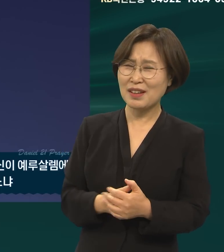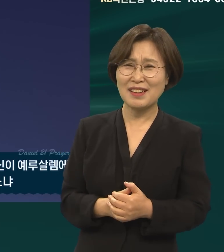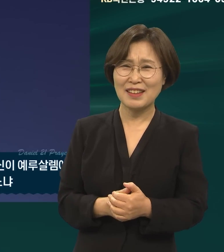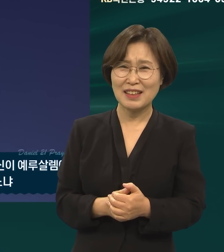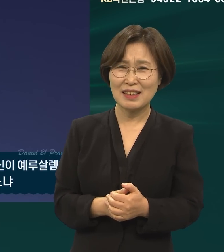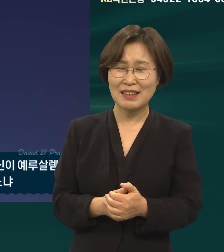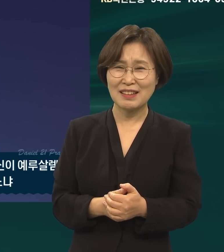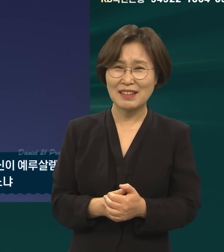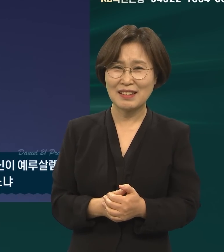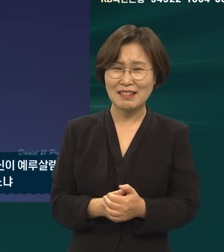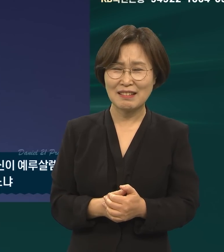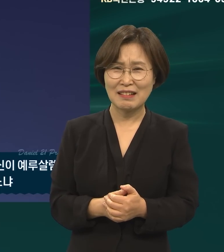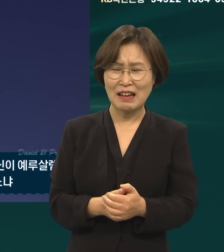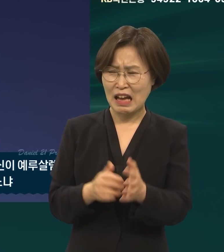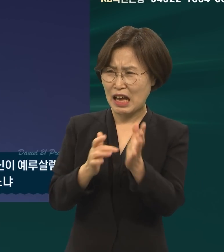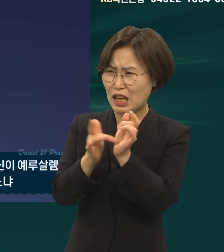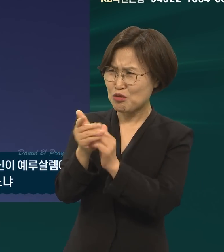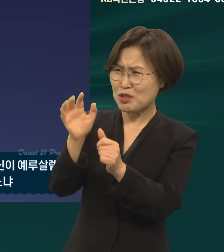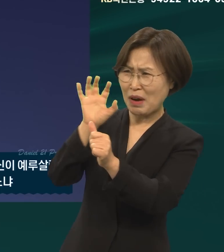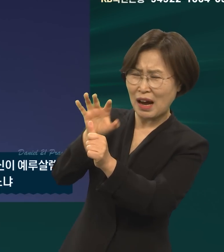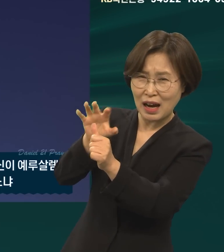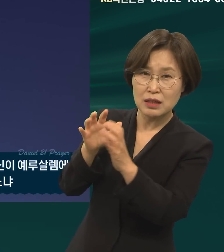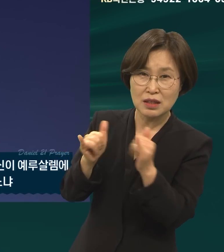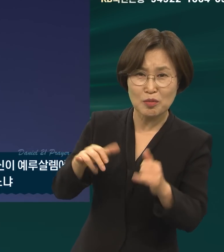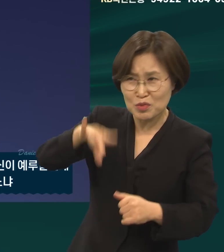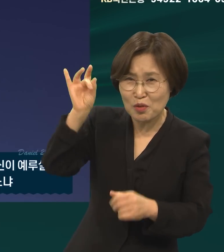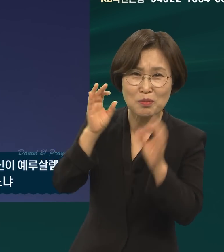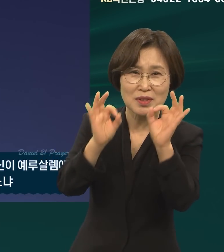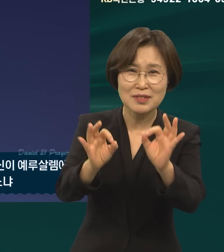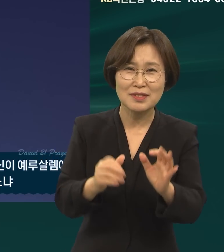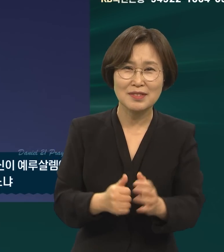예수님 책망하는 사람 처음 봤어요.